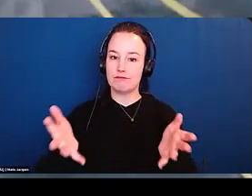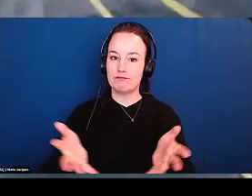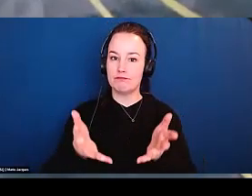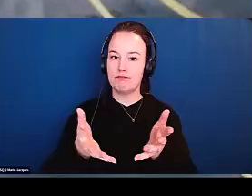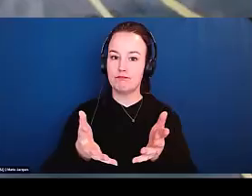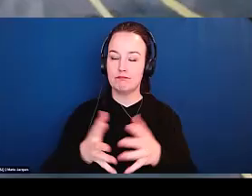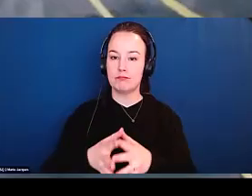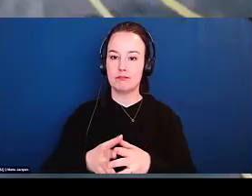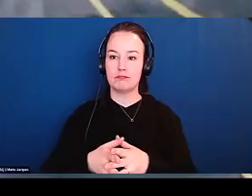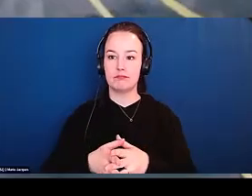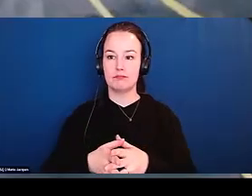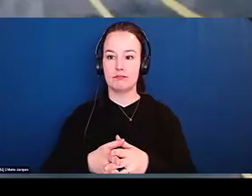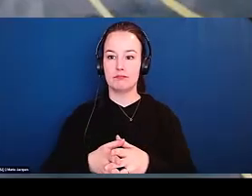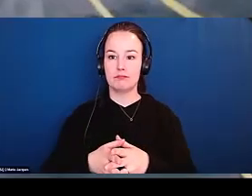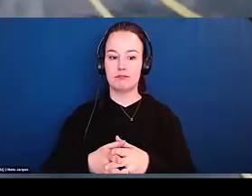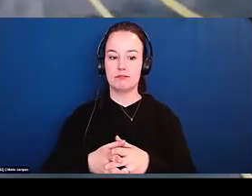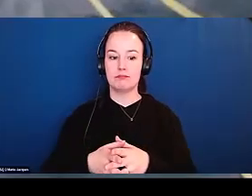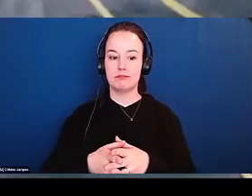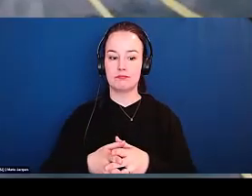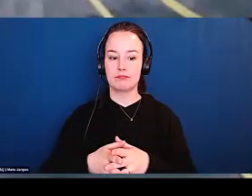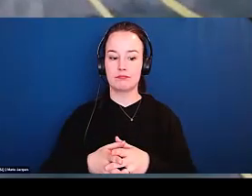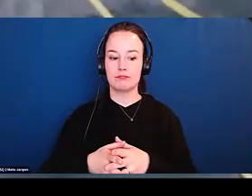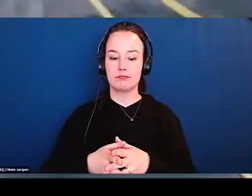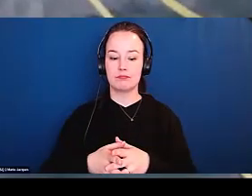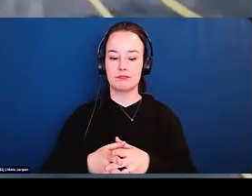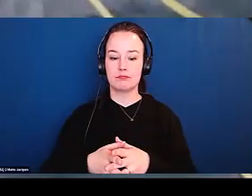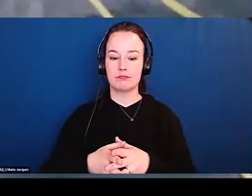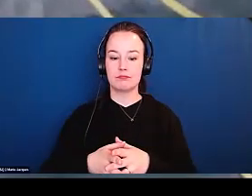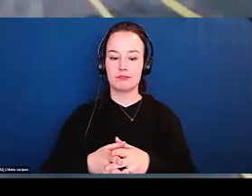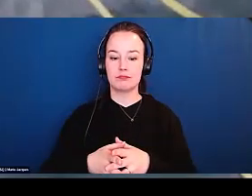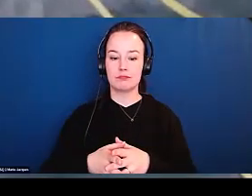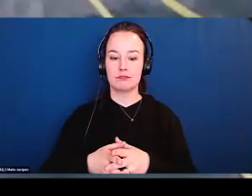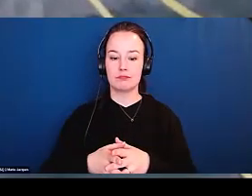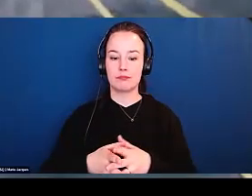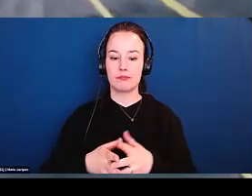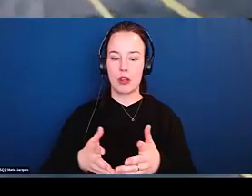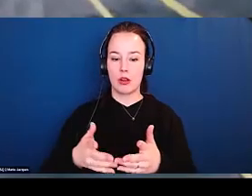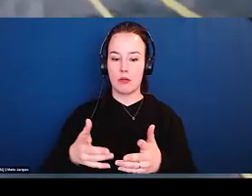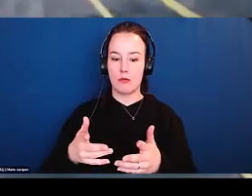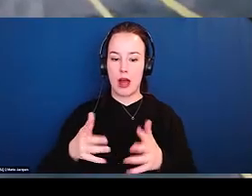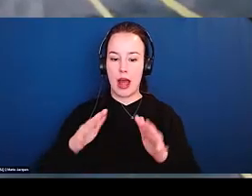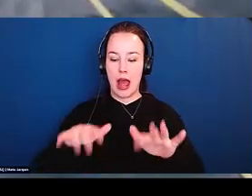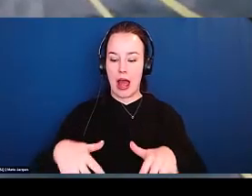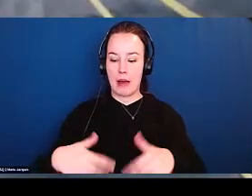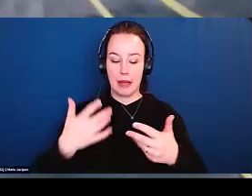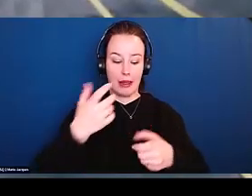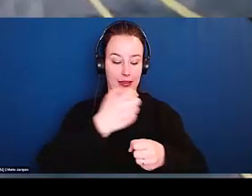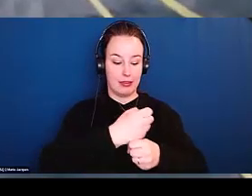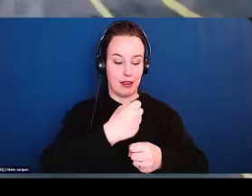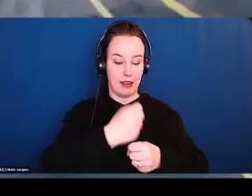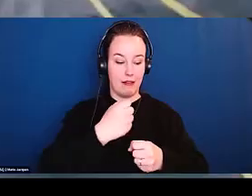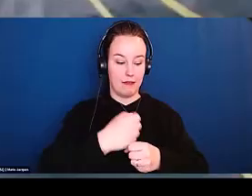partager les perspectives, les expériences qui informent le travail que je fais.